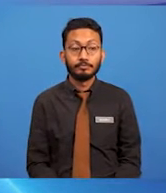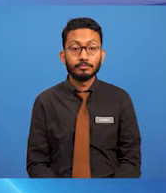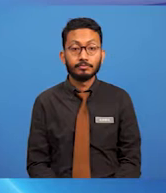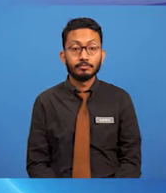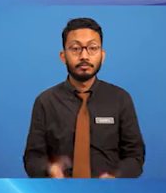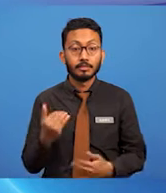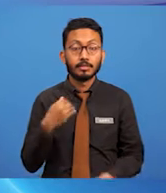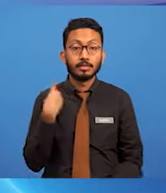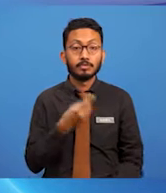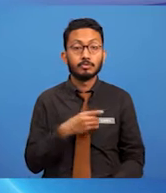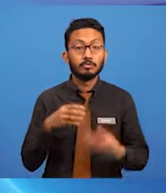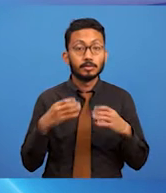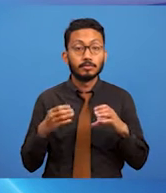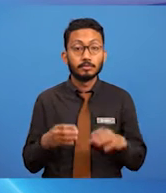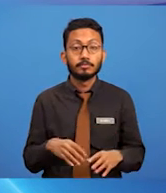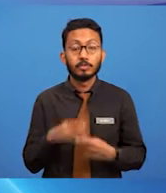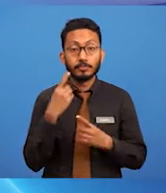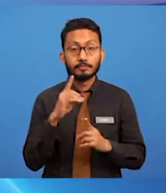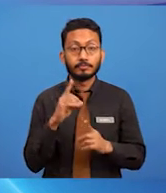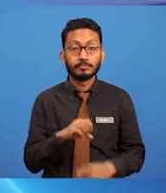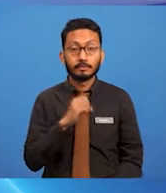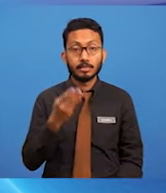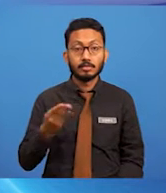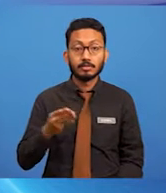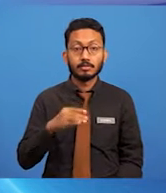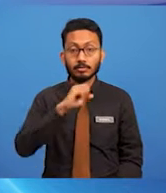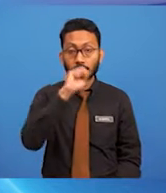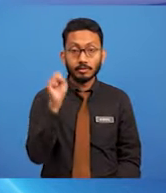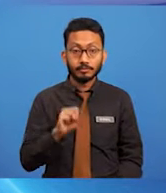mari kita cuba menjawab beberapa soalan.